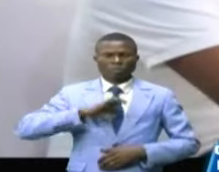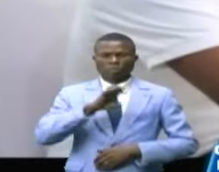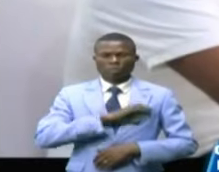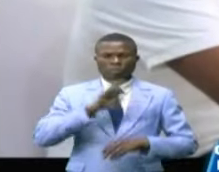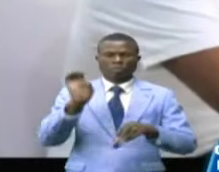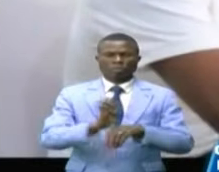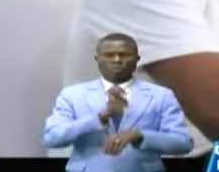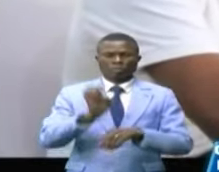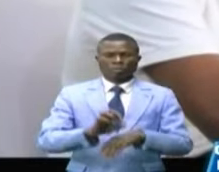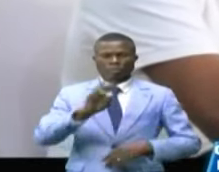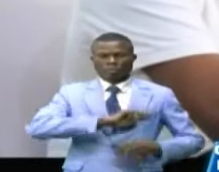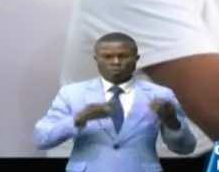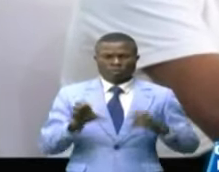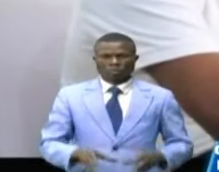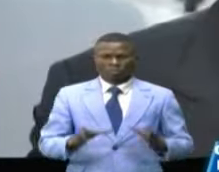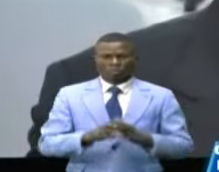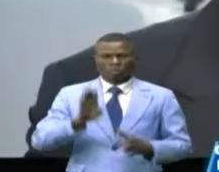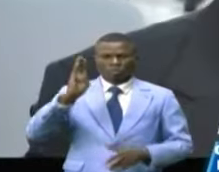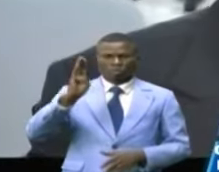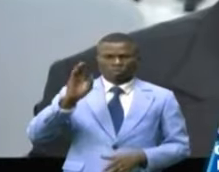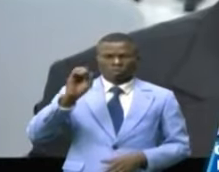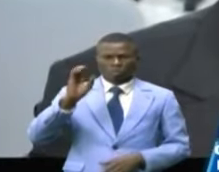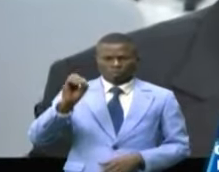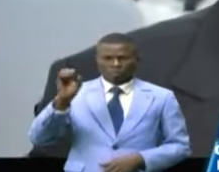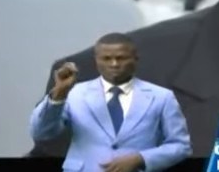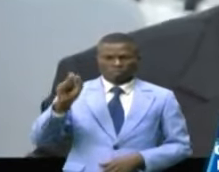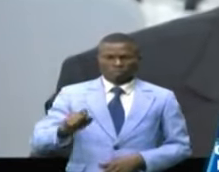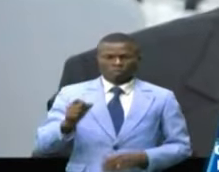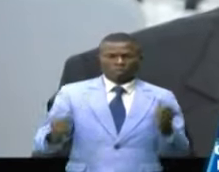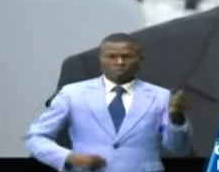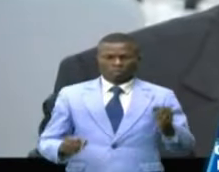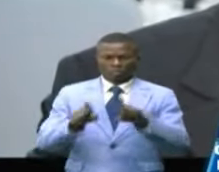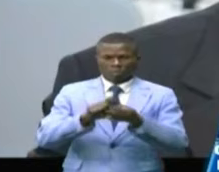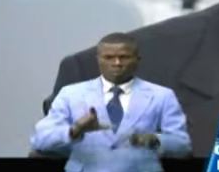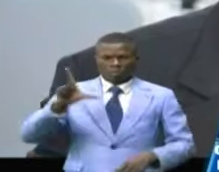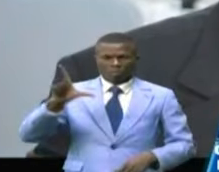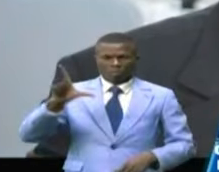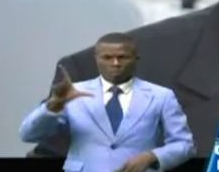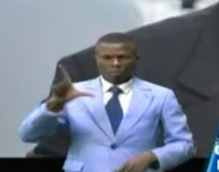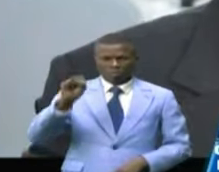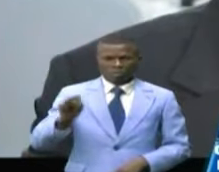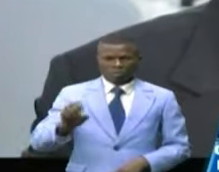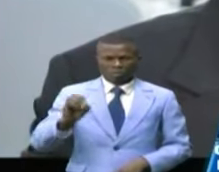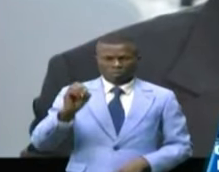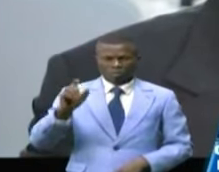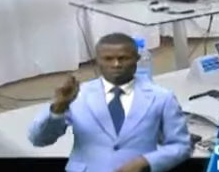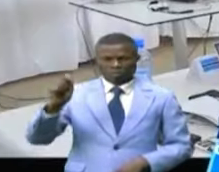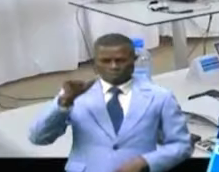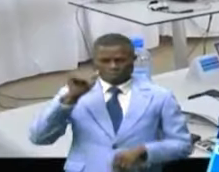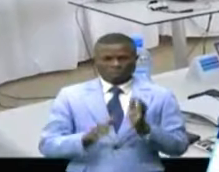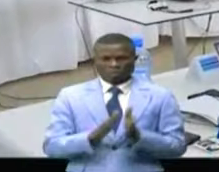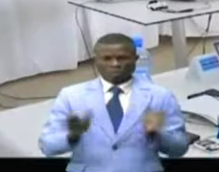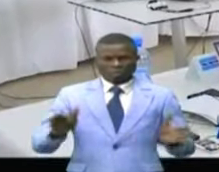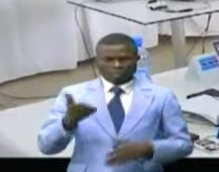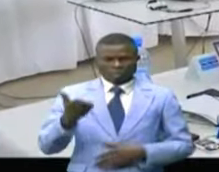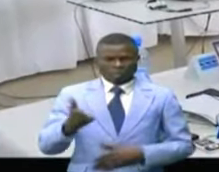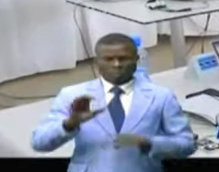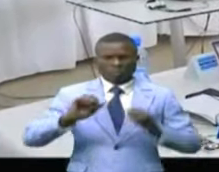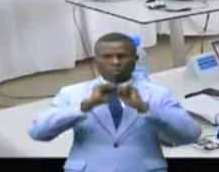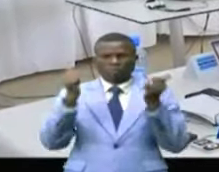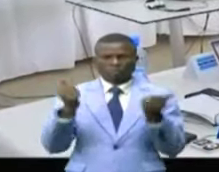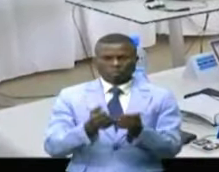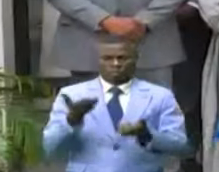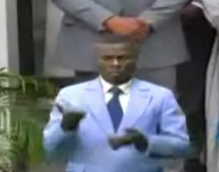à savoir la RDC, le Botswana, l'Angola, le Lesotho, ainsi que le secrétaire exécutif du CRASA, l'association